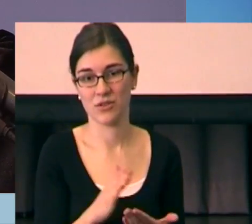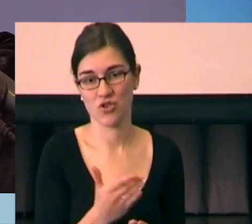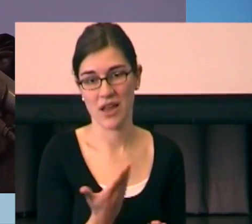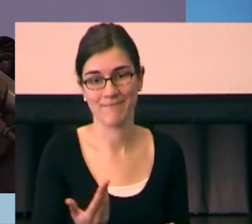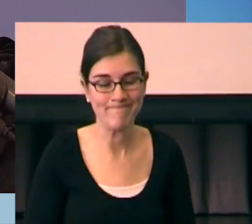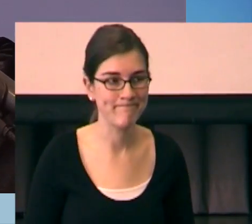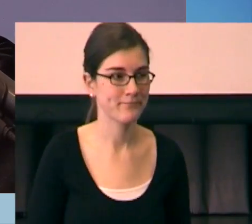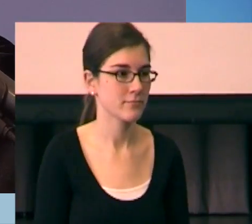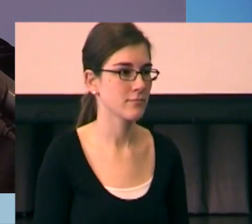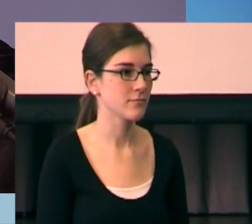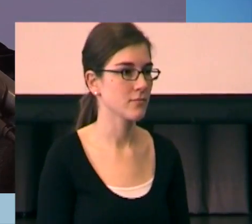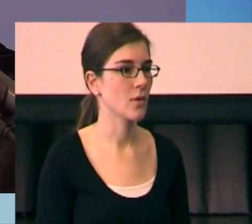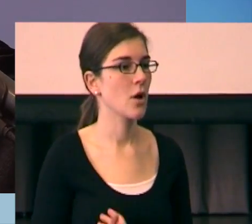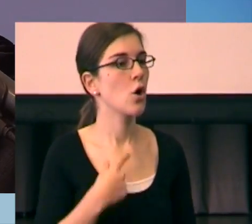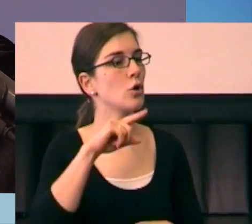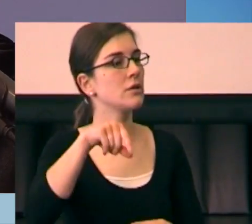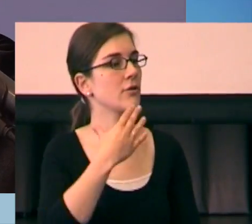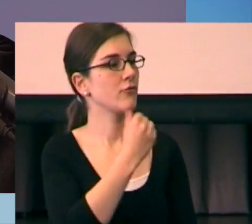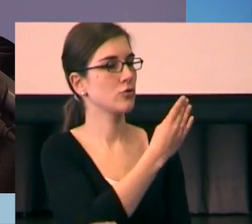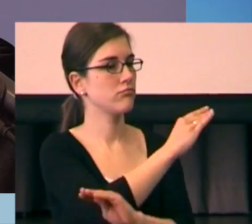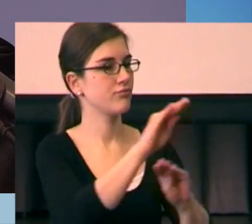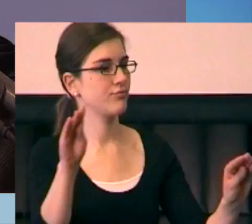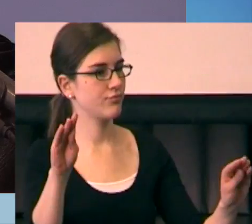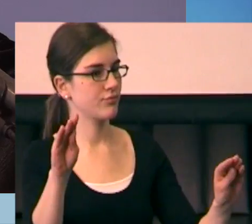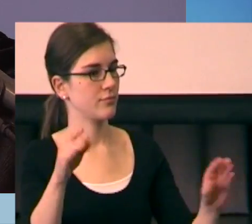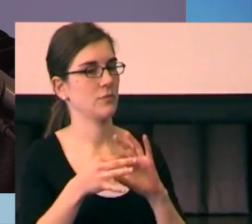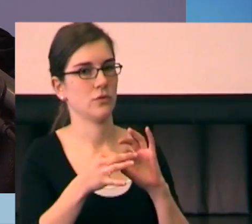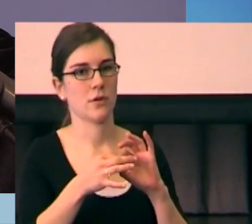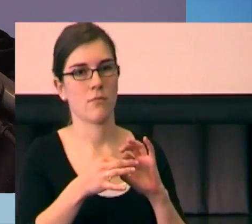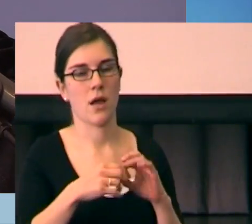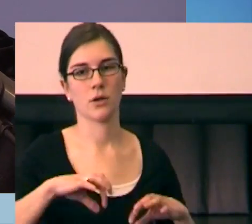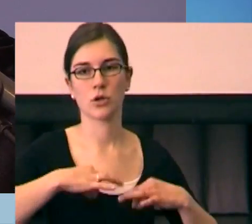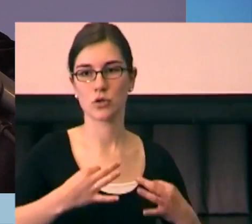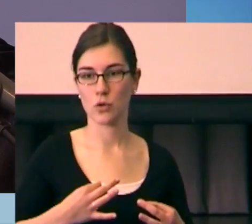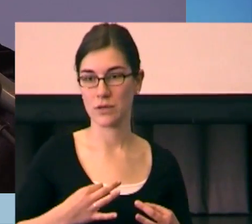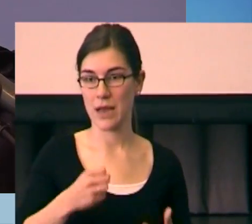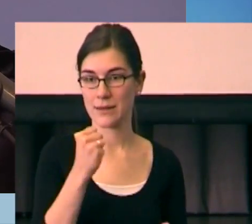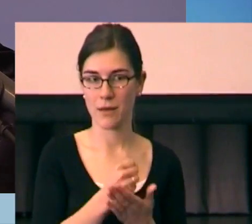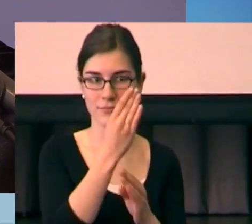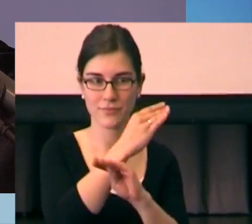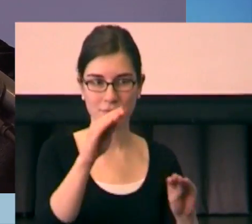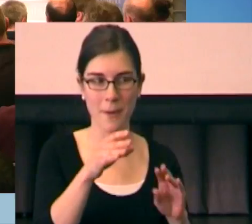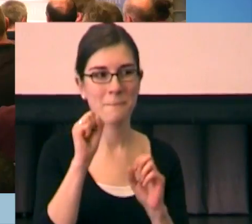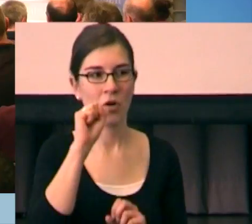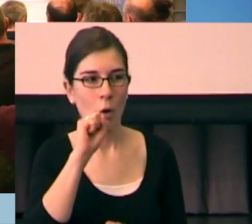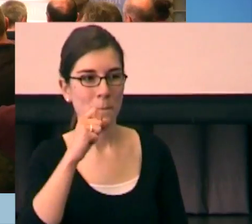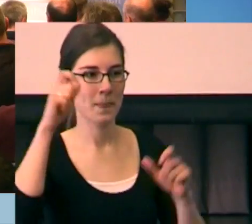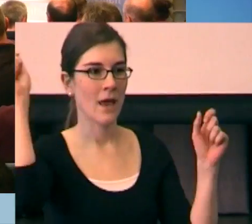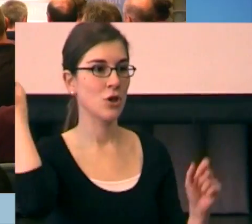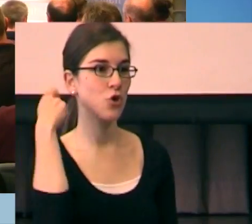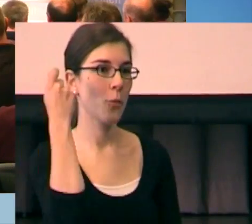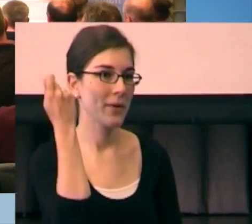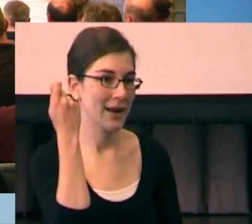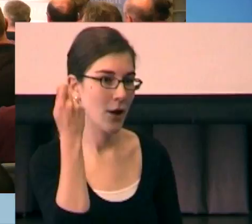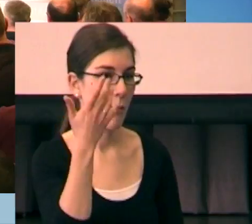Und dann möchte ich Sie noch in eigener Sache des Gesundheitsamtes auf ein Jubiläum in diesem Jahr aufmerksam machen, nämlich auf